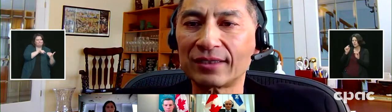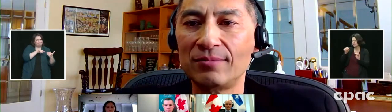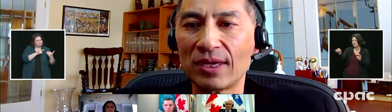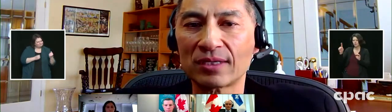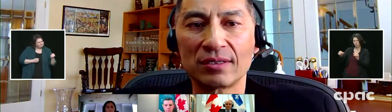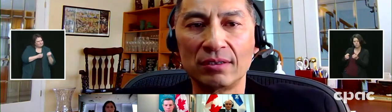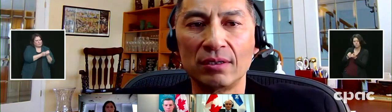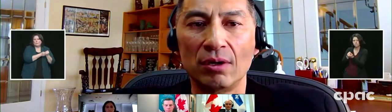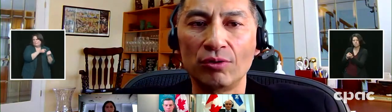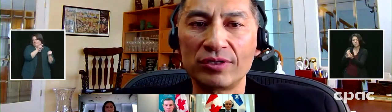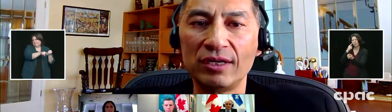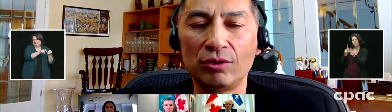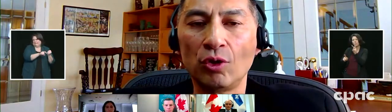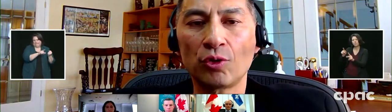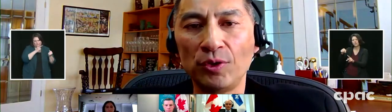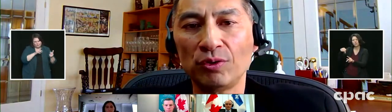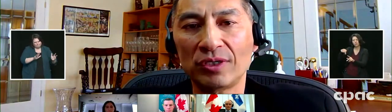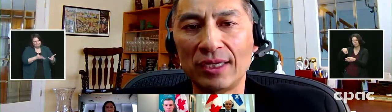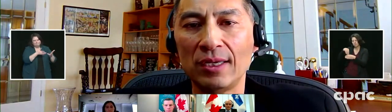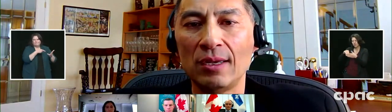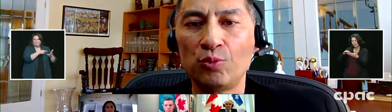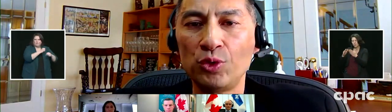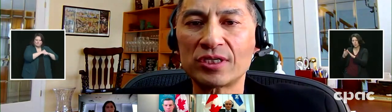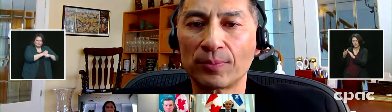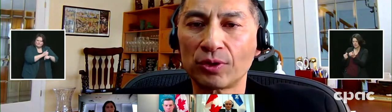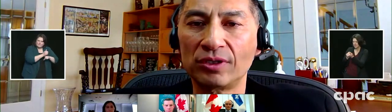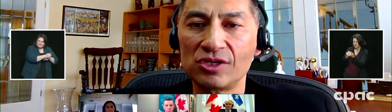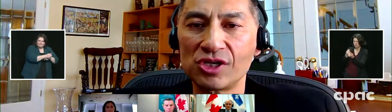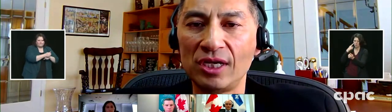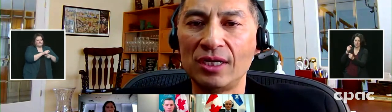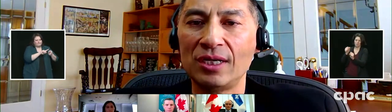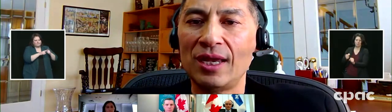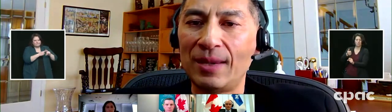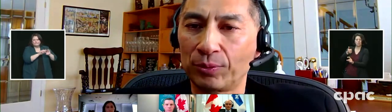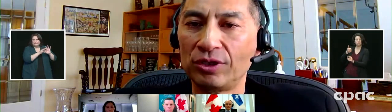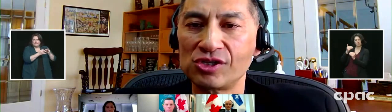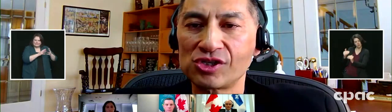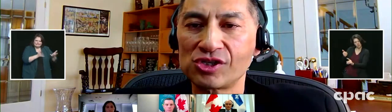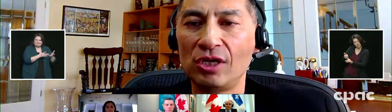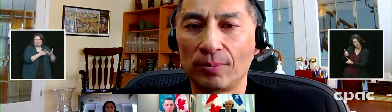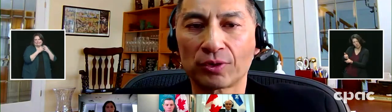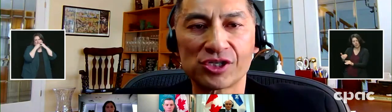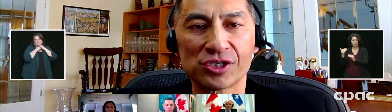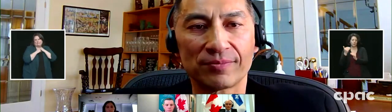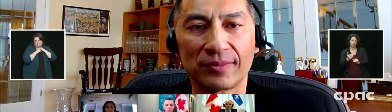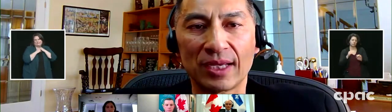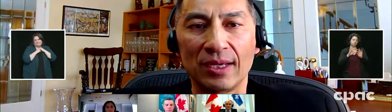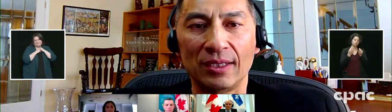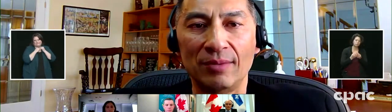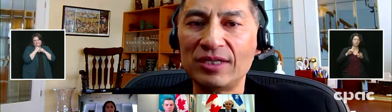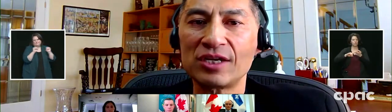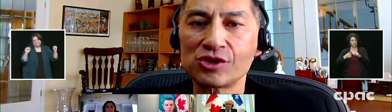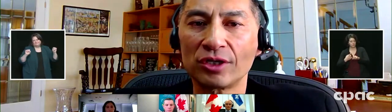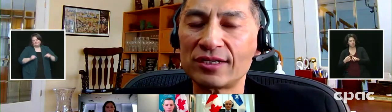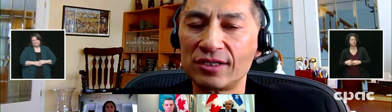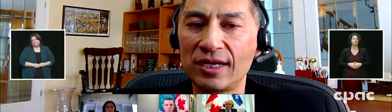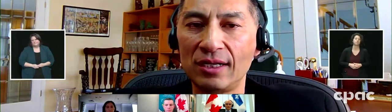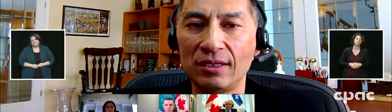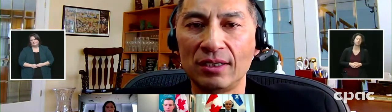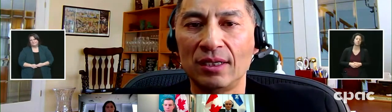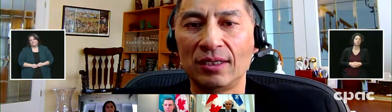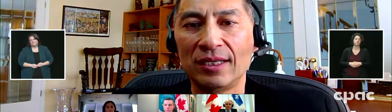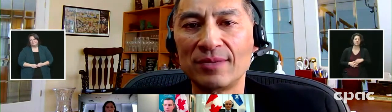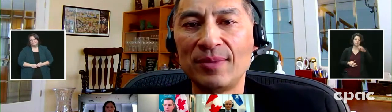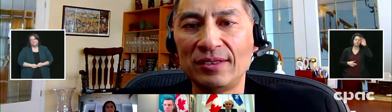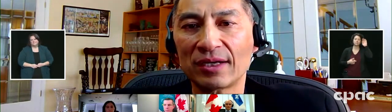que certaines personnes au sein de nos communautés puissent se protéger et protéger leurs proches. La mise à jour